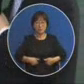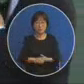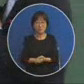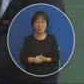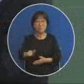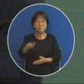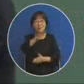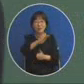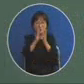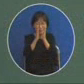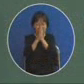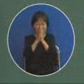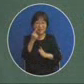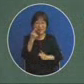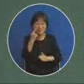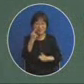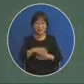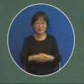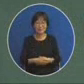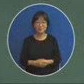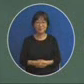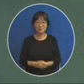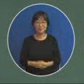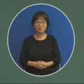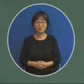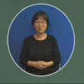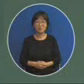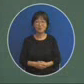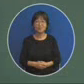things. 하나님이 왜 모세를